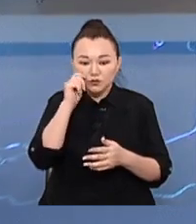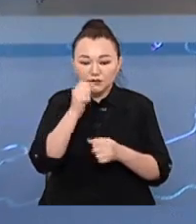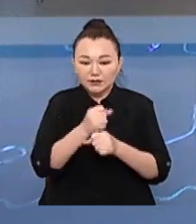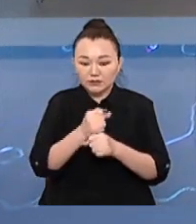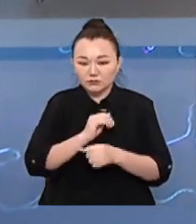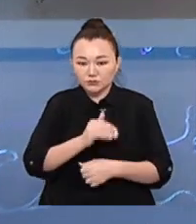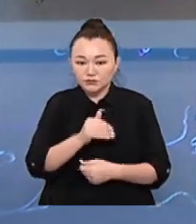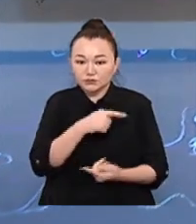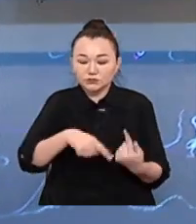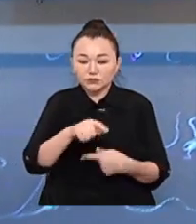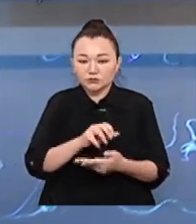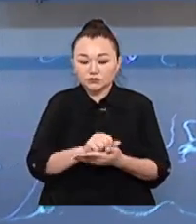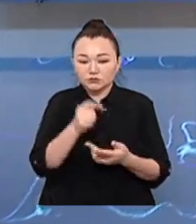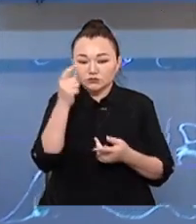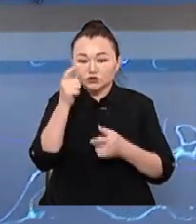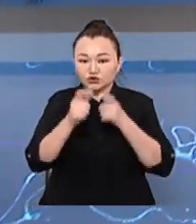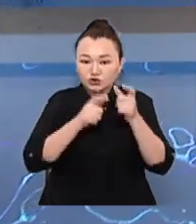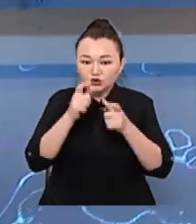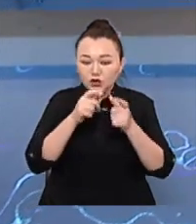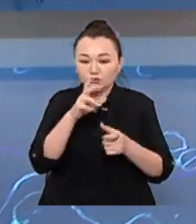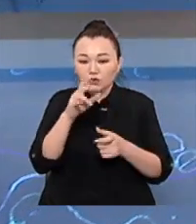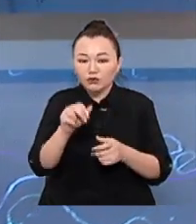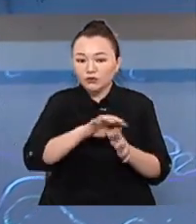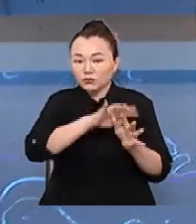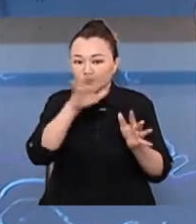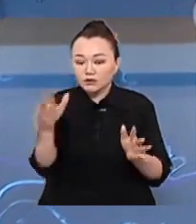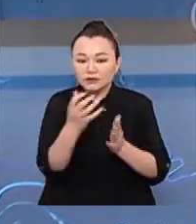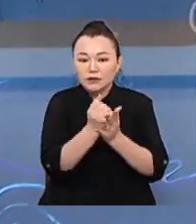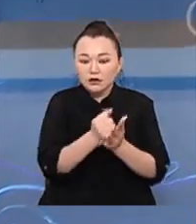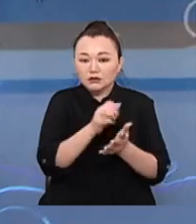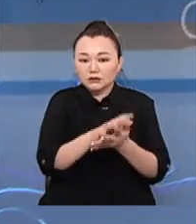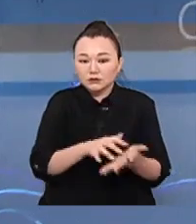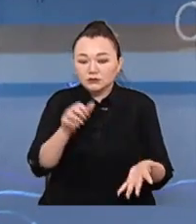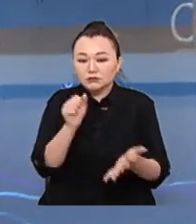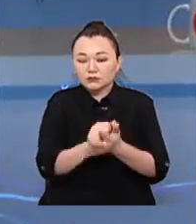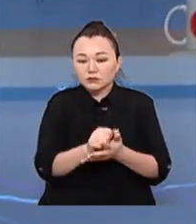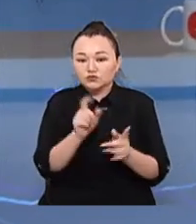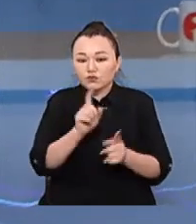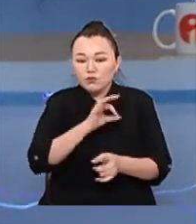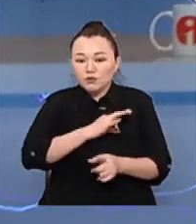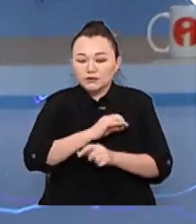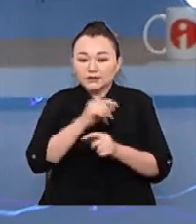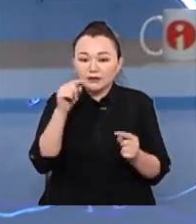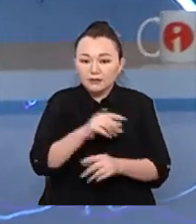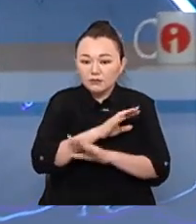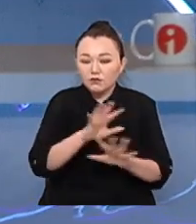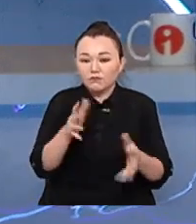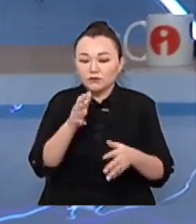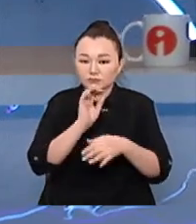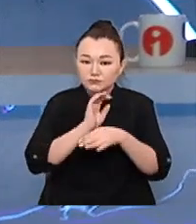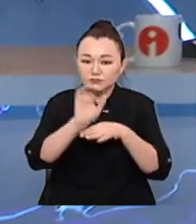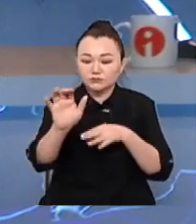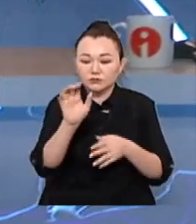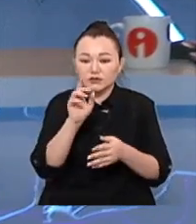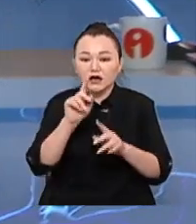дабыл қағып жатыр. Сондықтан олар тонналаған өнімдеріміз қоймаларда шіріп, жарамсыз болып қалмас үшін экспортқа шығаруға